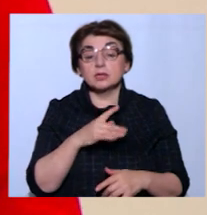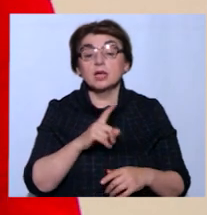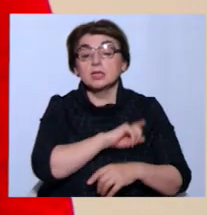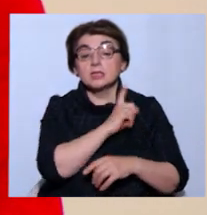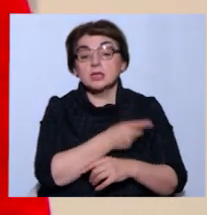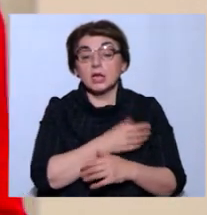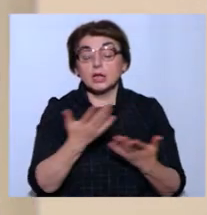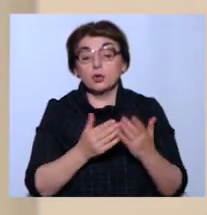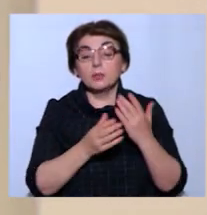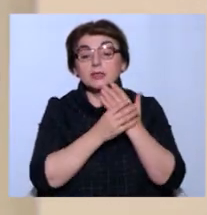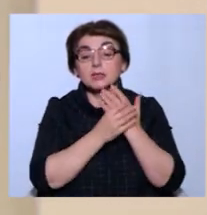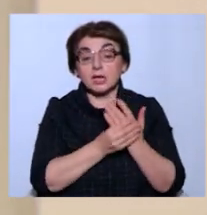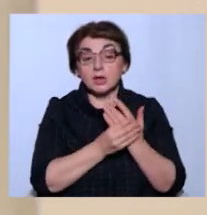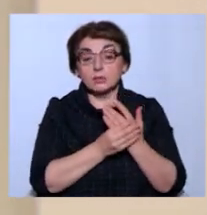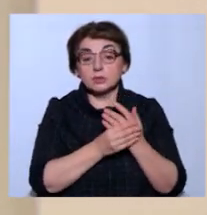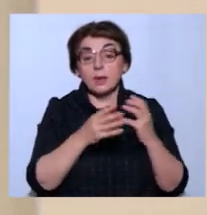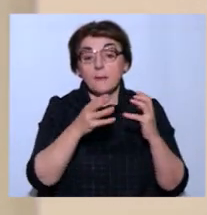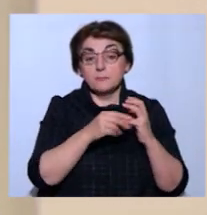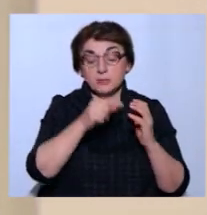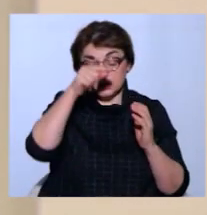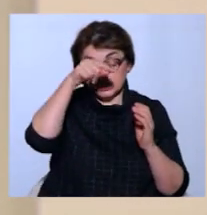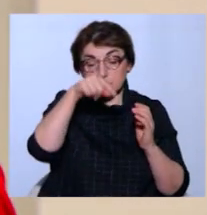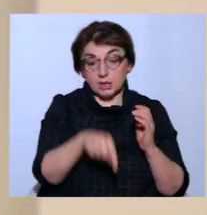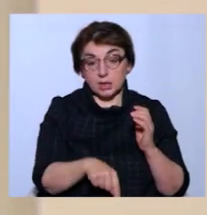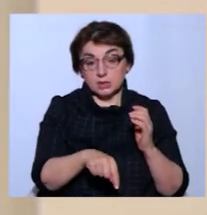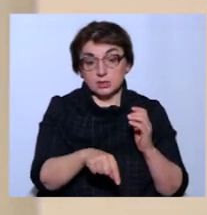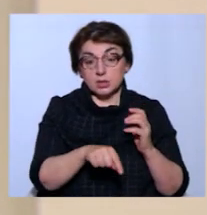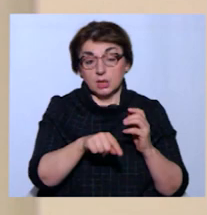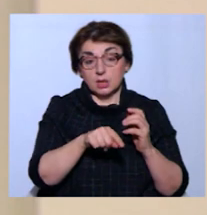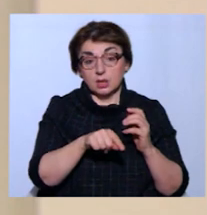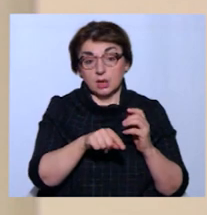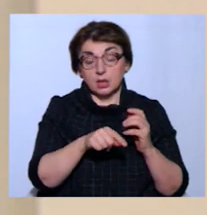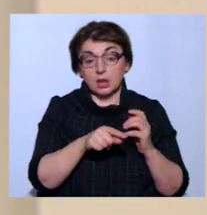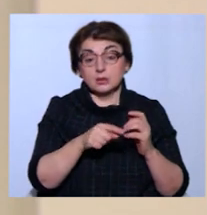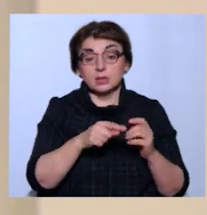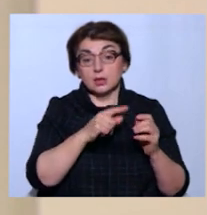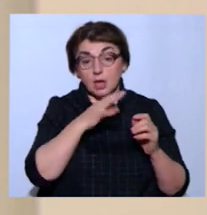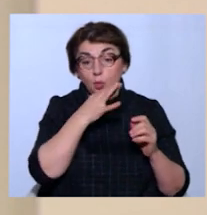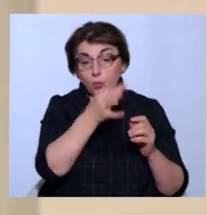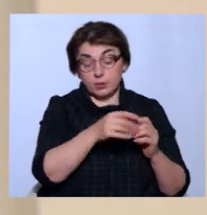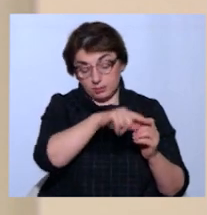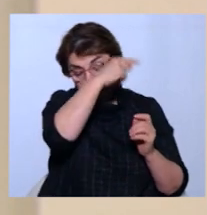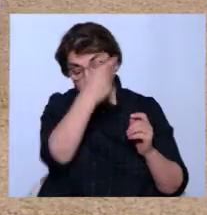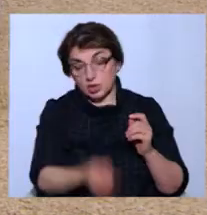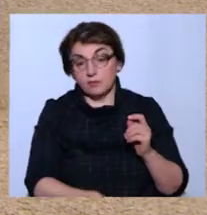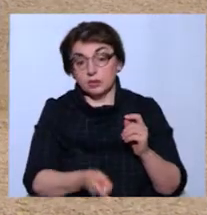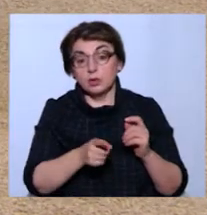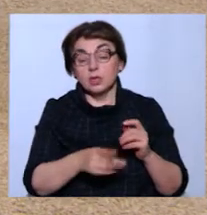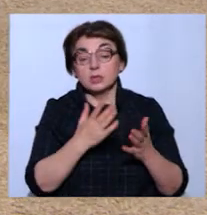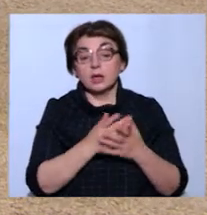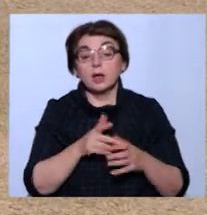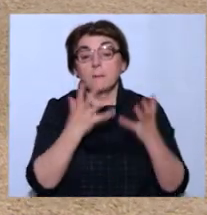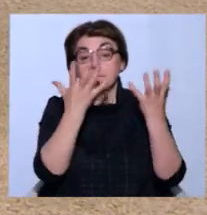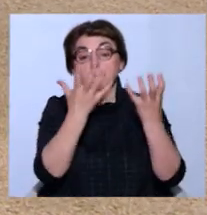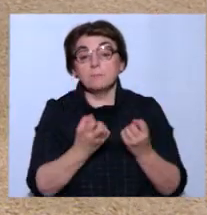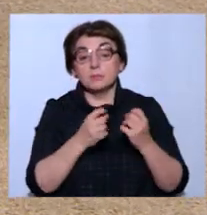რომელიც სხეულს მიწისაკენ, აი ძირს ჩამოვარდნას, ასე ვთქვათ, აიძულებს, ჰქვია გრავიტაცია,